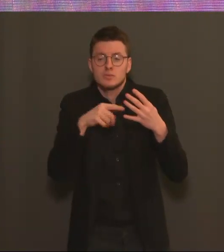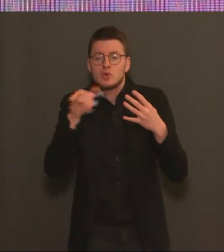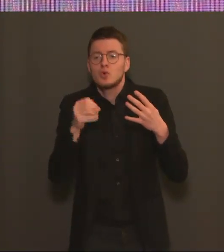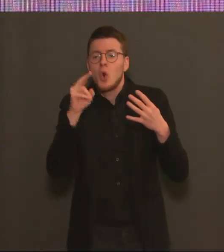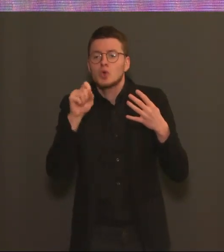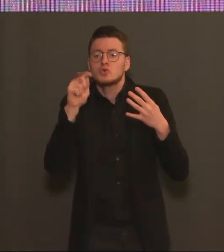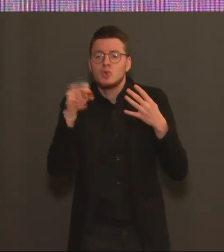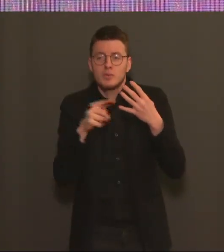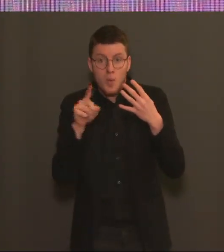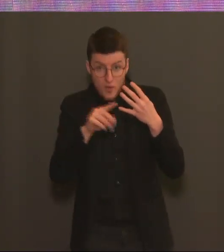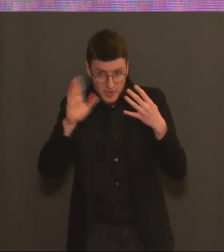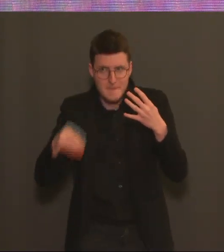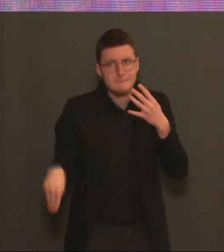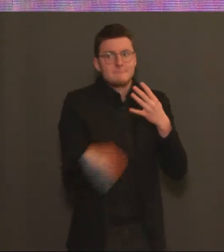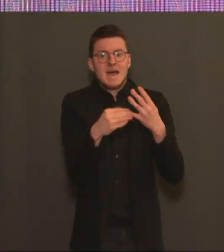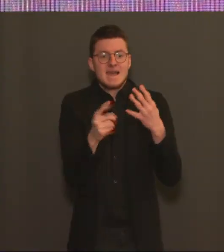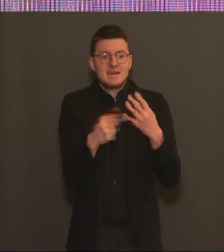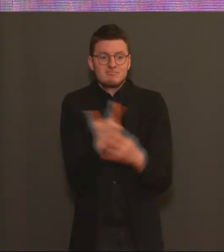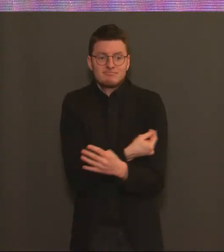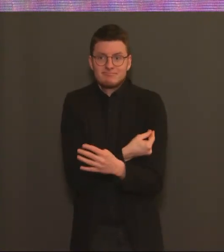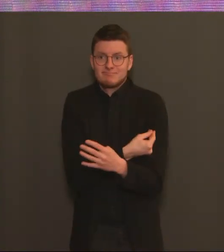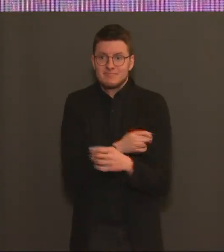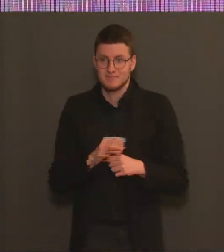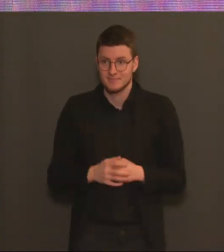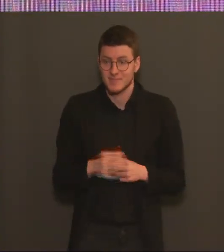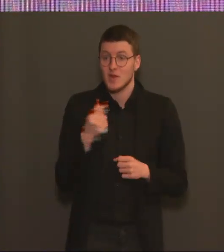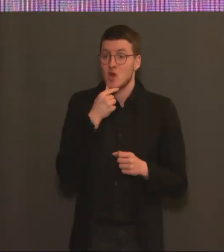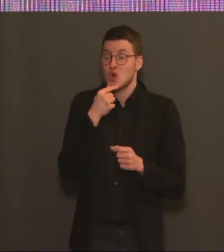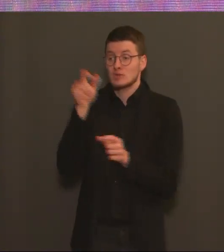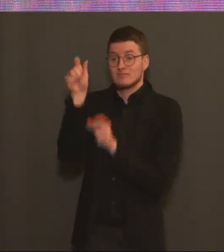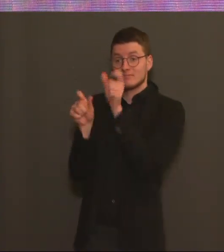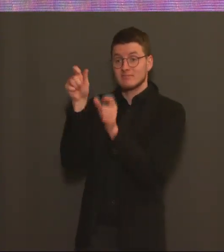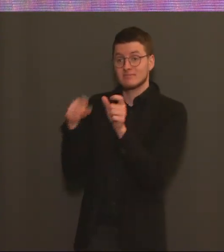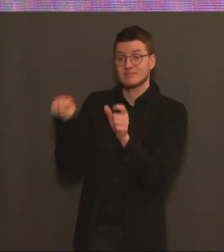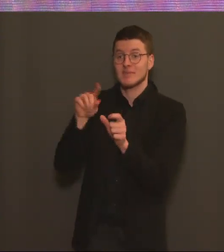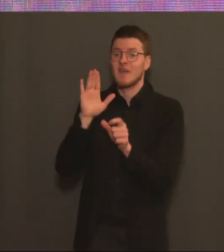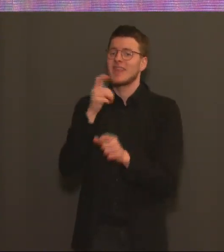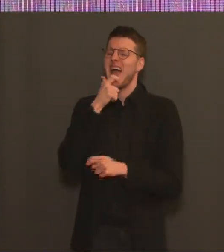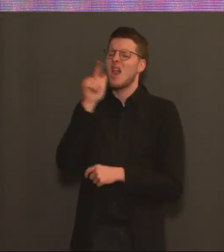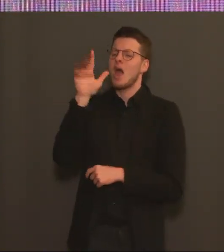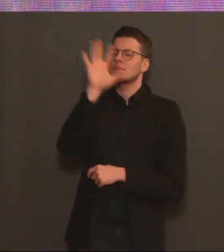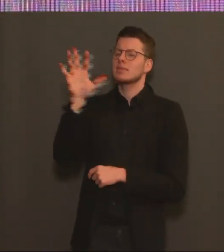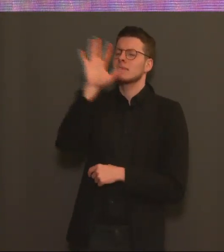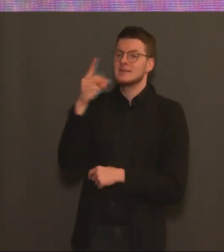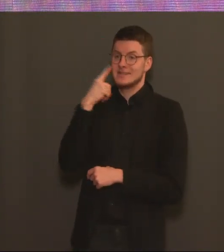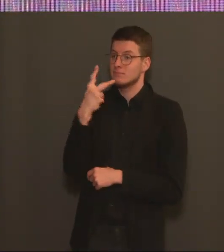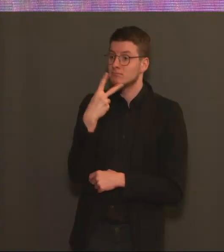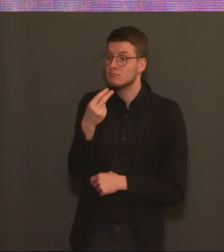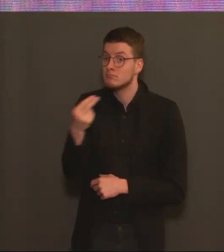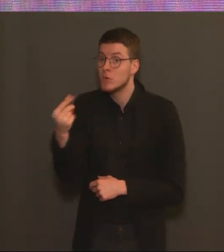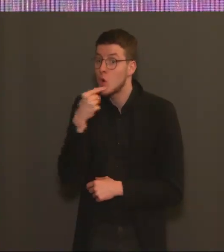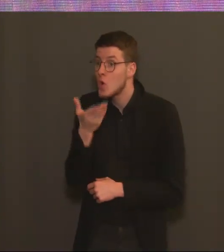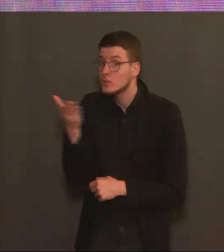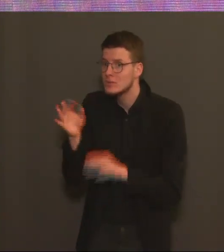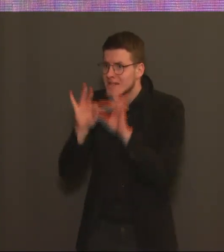We zien duidelijk dat de vaccinatiecampagne bij ouderen in het Verenigd Koninkrijk zijn vruchten afwerpt. En we verwachten dat